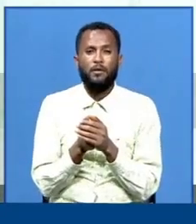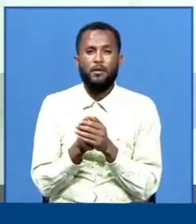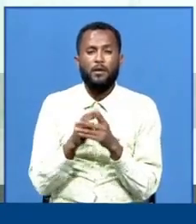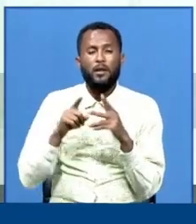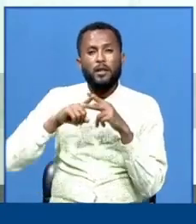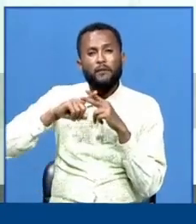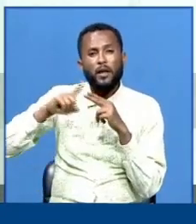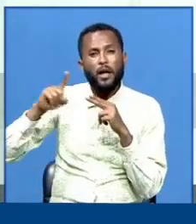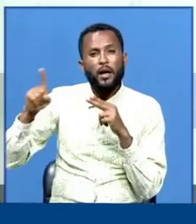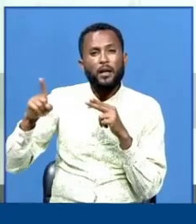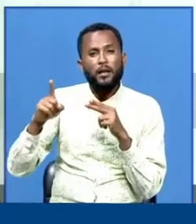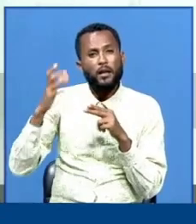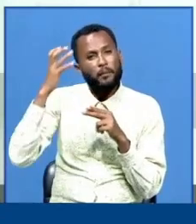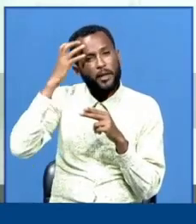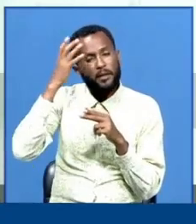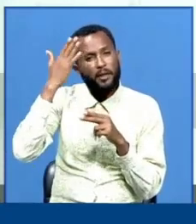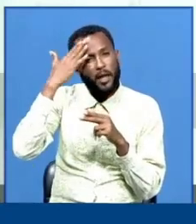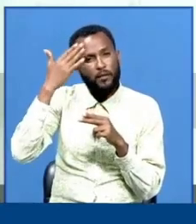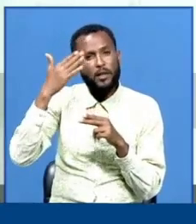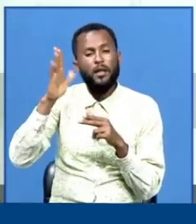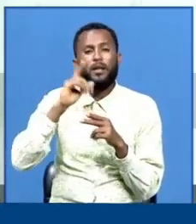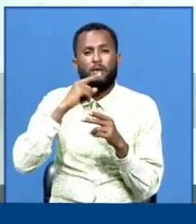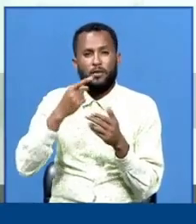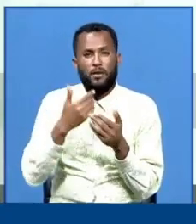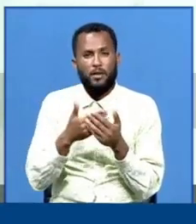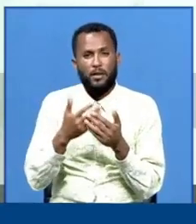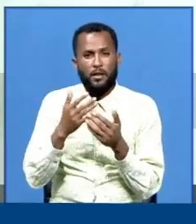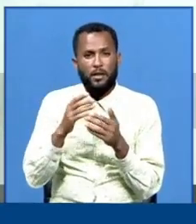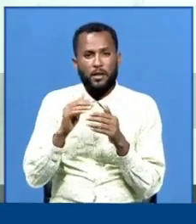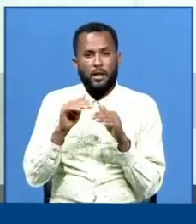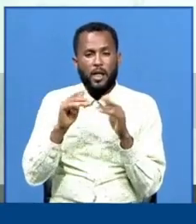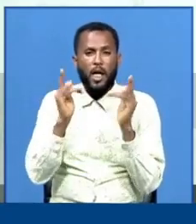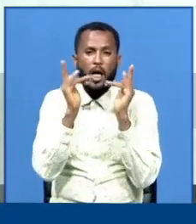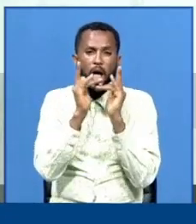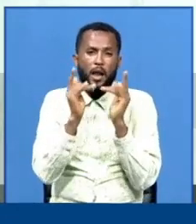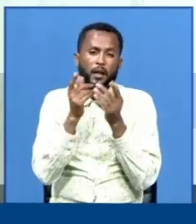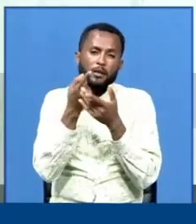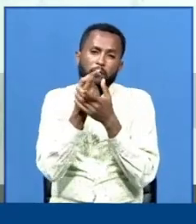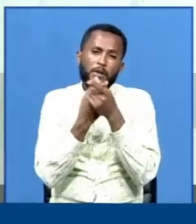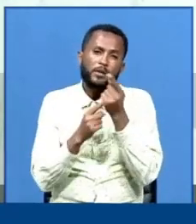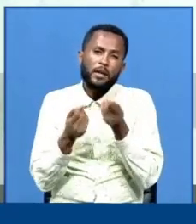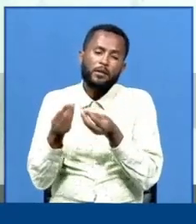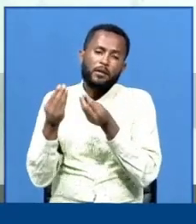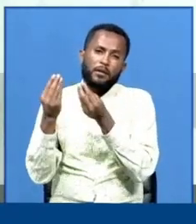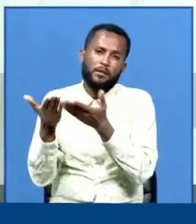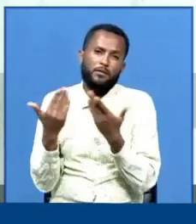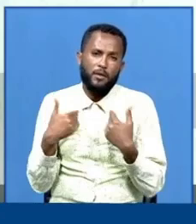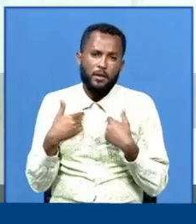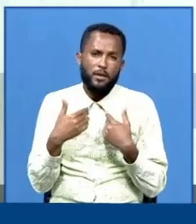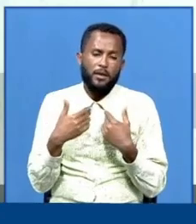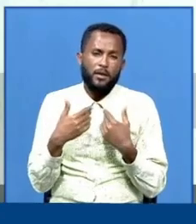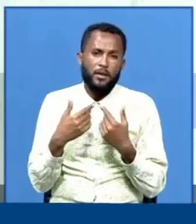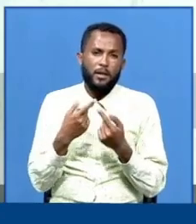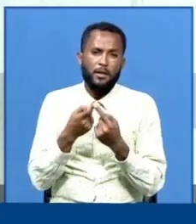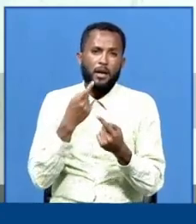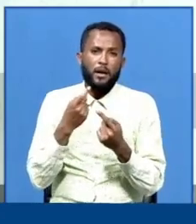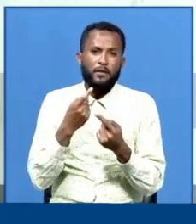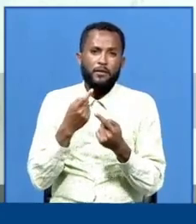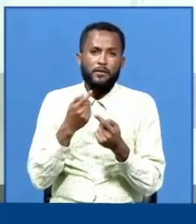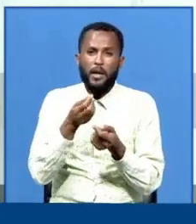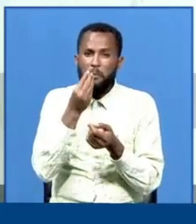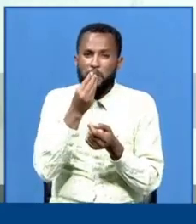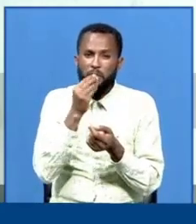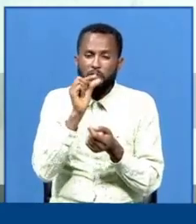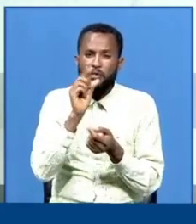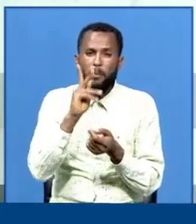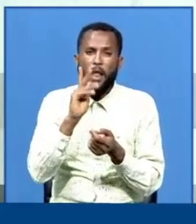ተፈናቃይ ናይ ደቡብስ መንግስቲ ኣይፈልጦ ድዩ መደቀሲ ምጥረ ኣለካ ከምዚኣ ምንም ለውጢ የለ ካብታ ፕላን ፕሌት እንኳ ካብታ